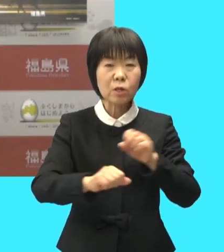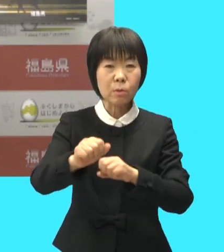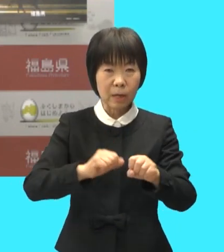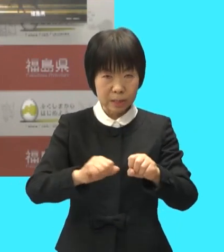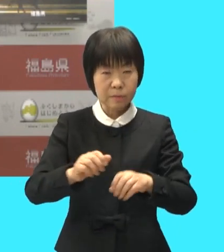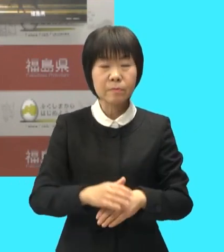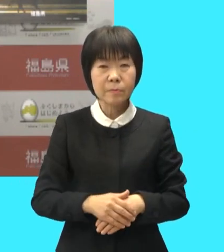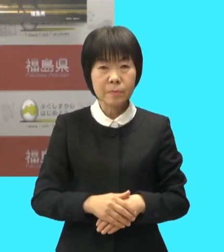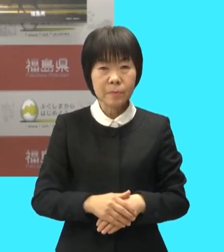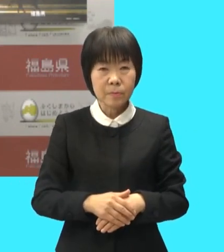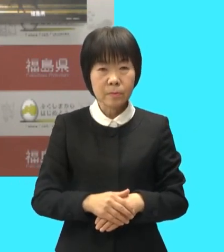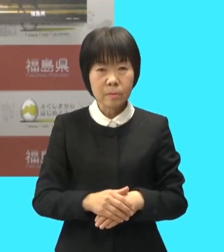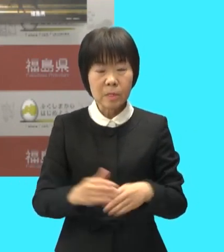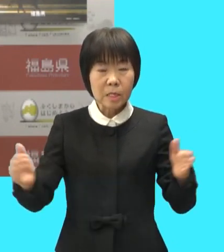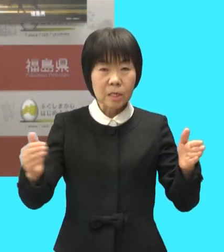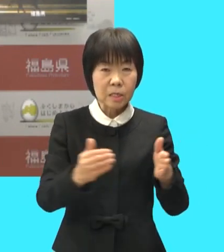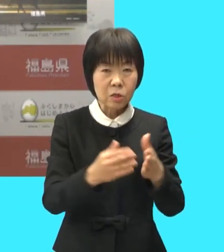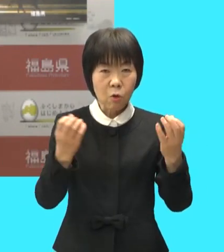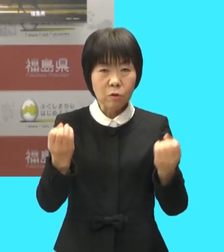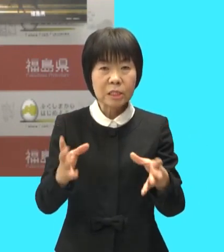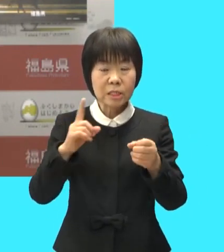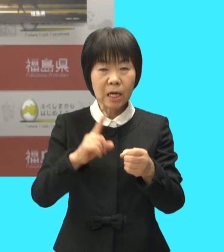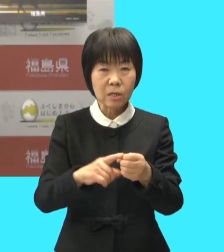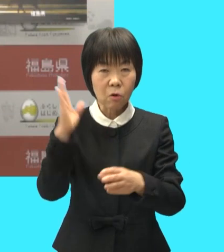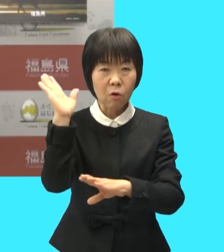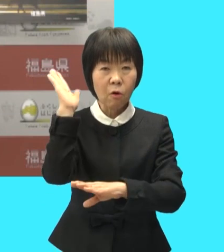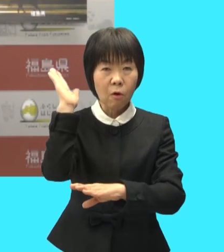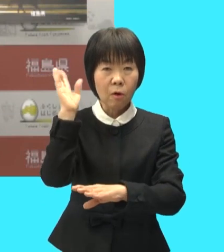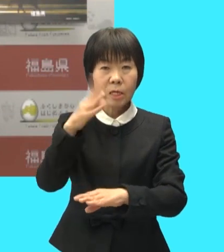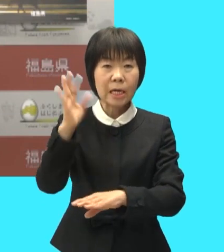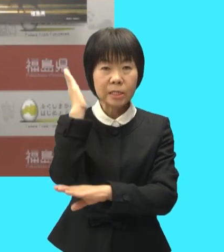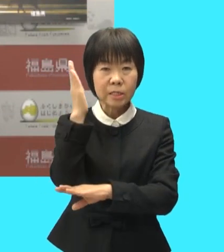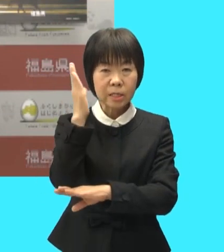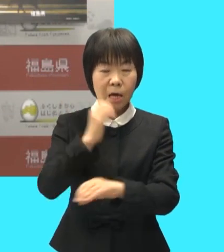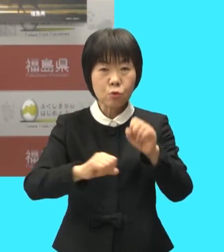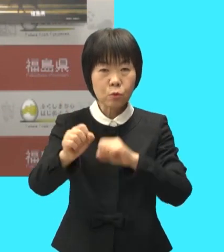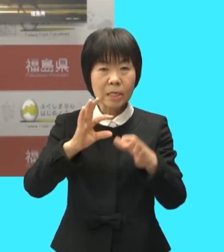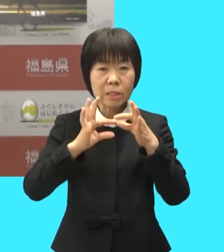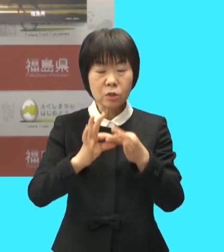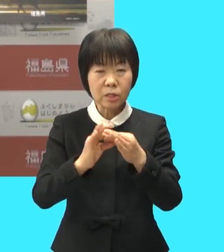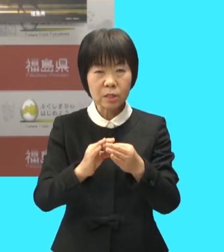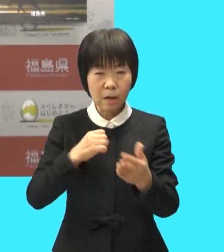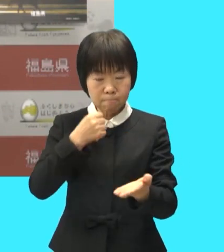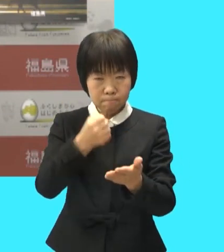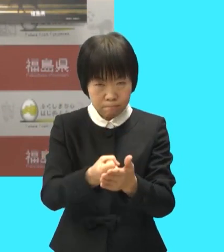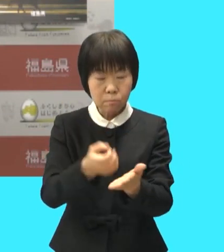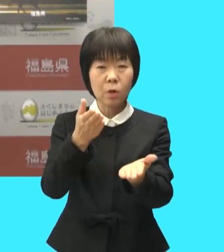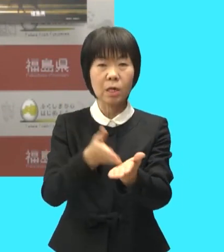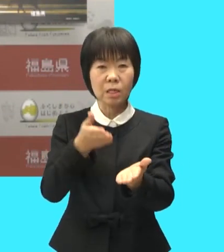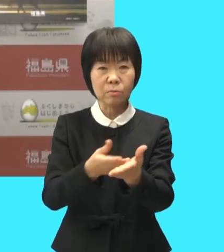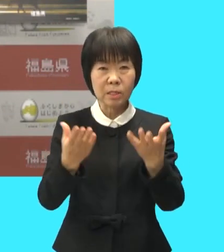。以上、新年の県政運営に関し初心の一端を申し上げました